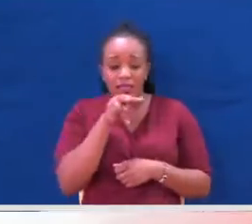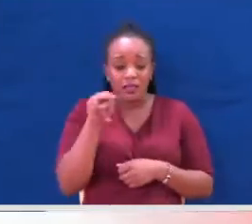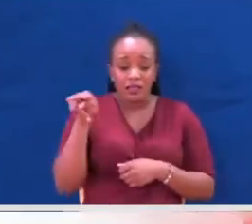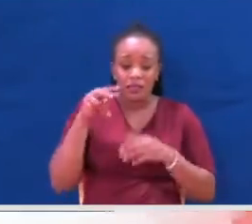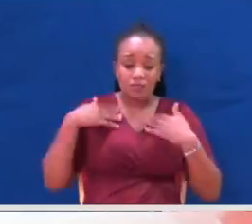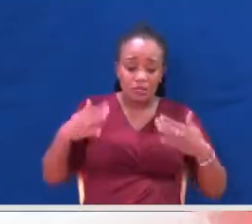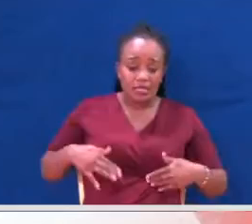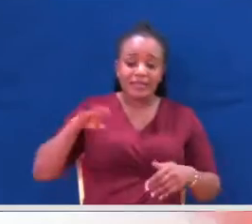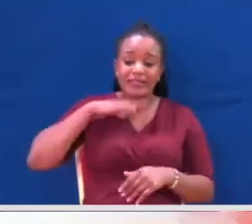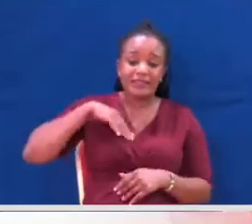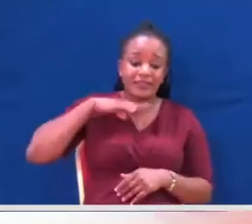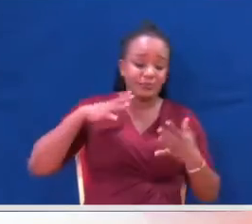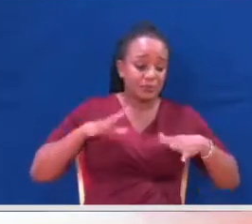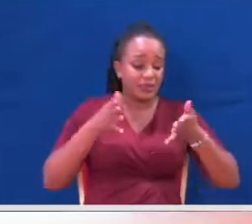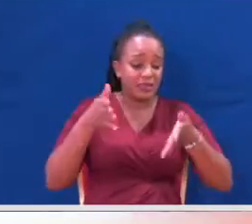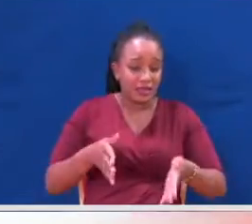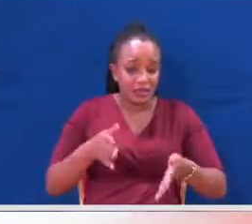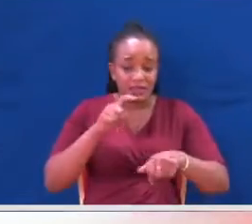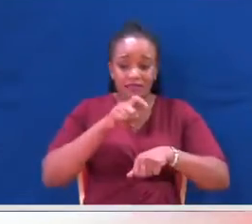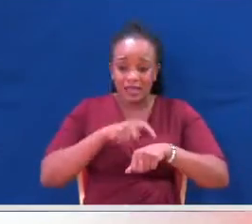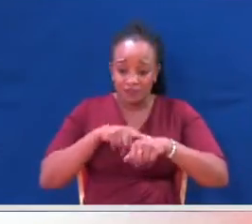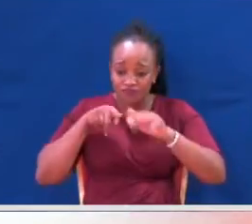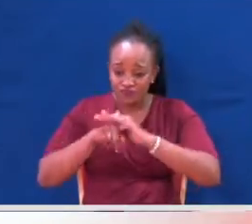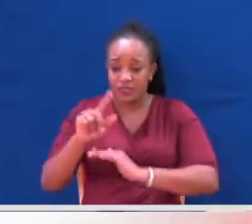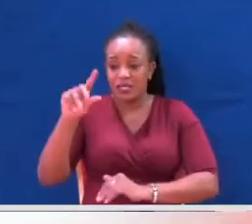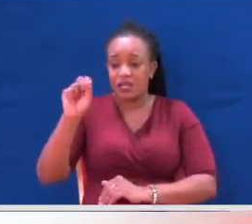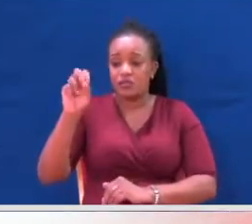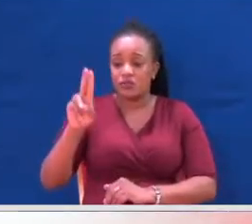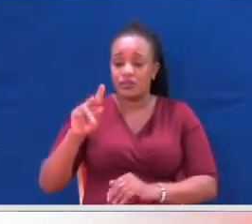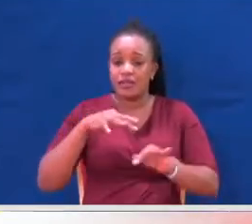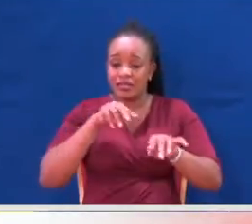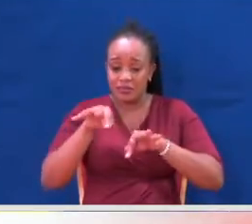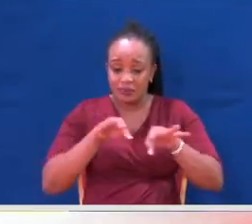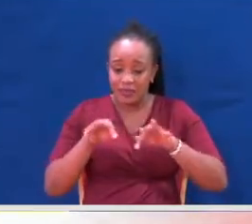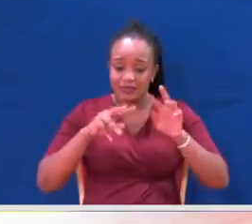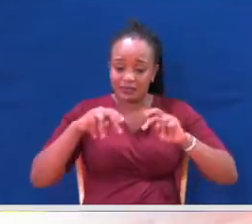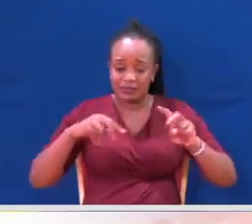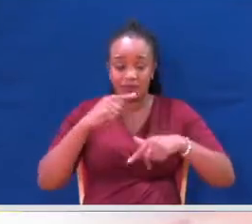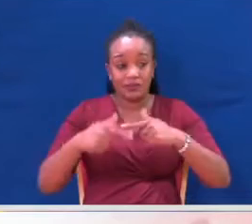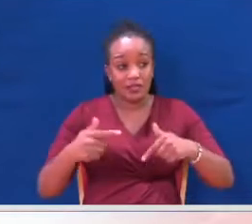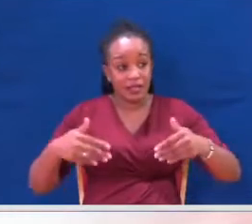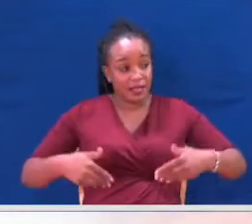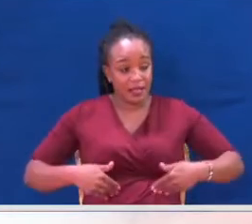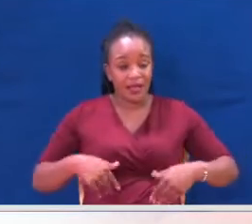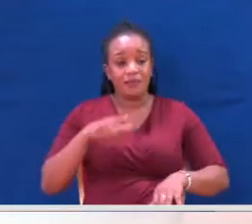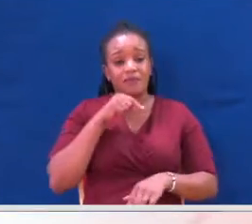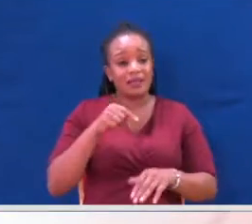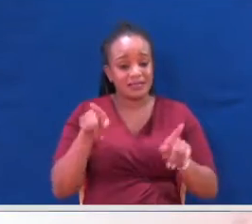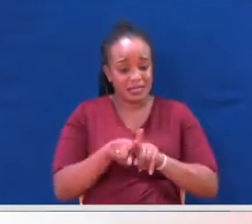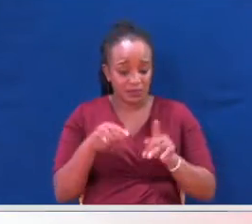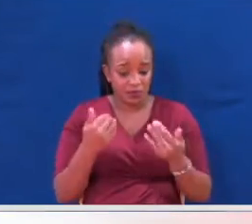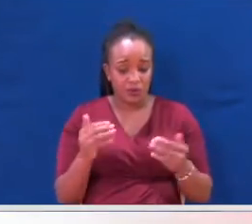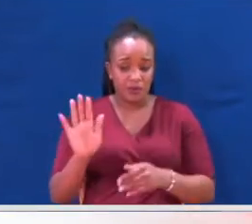siku. Tukienda kwao, tunaambiwa ni investigation, mpaka lini? He's a young man, na hata watoto wanaumia, watoto